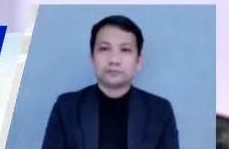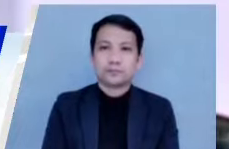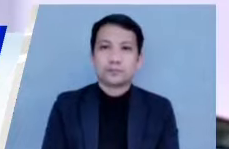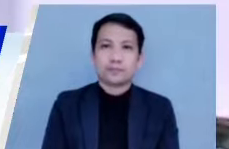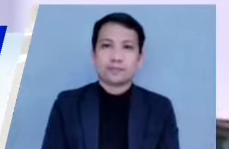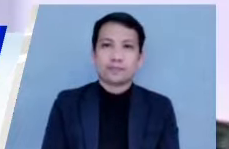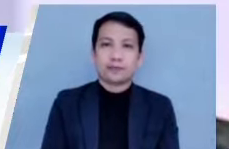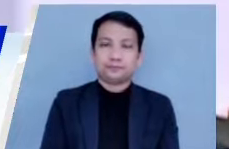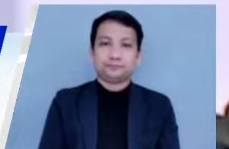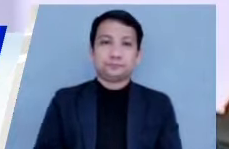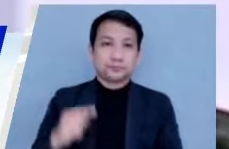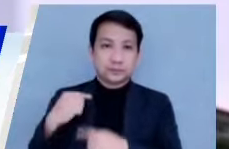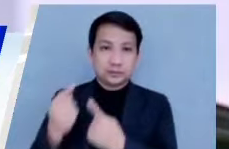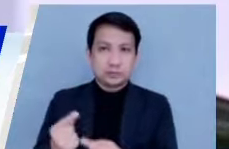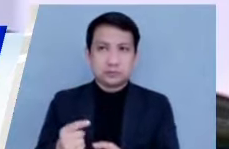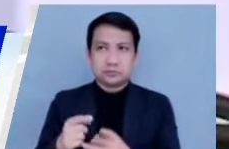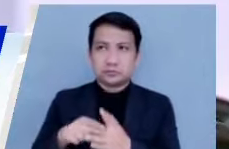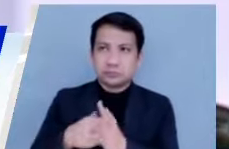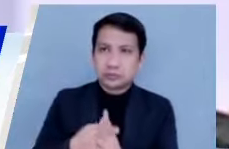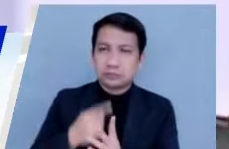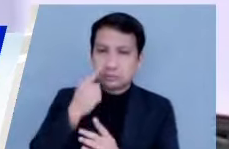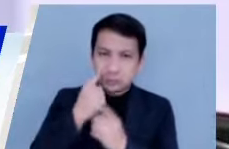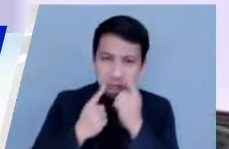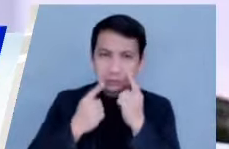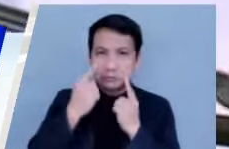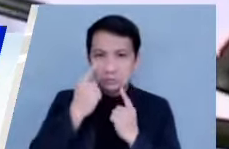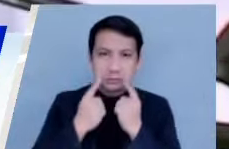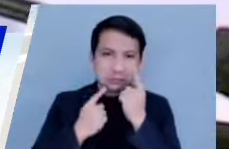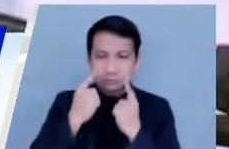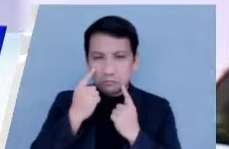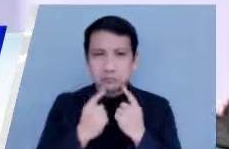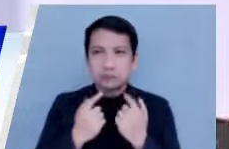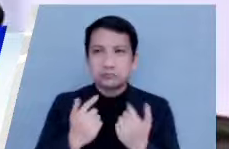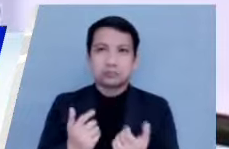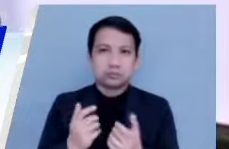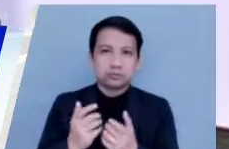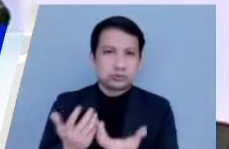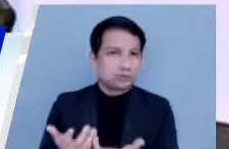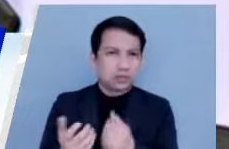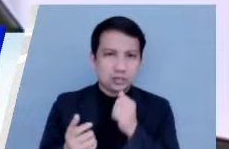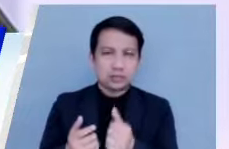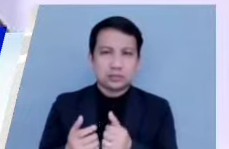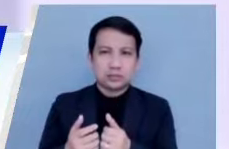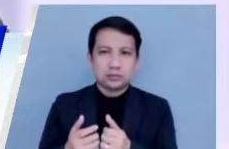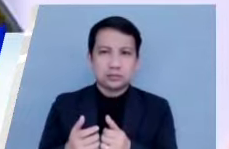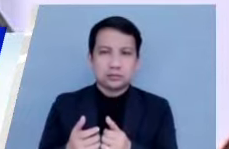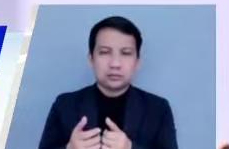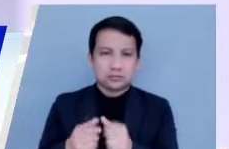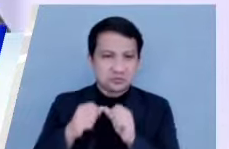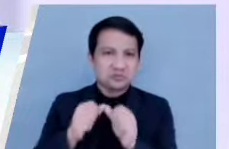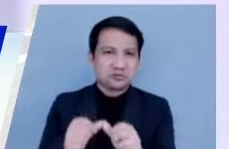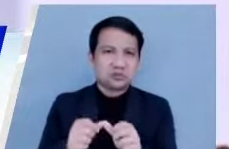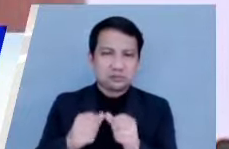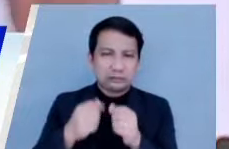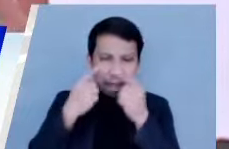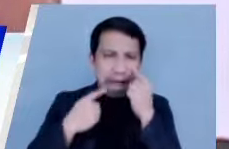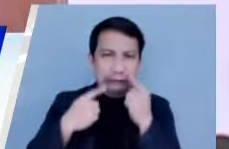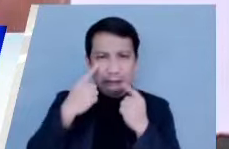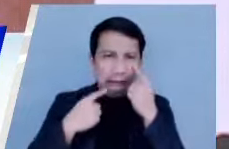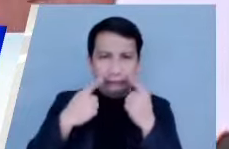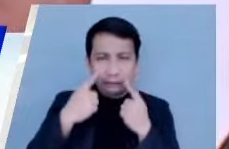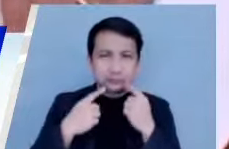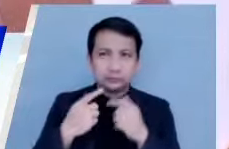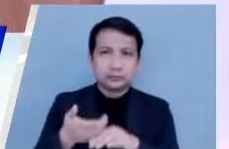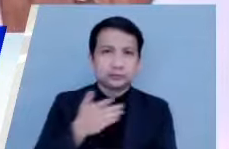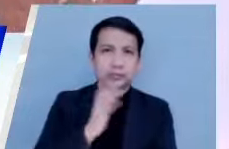Nagsimula na siya umiyak, nang umiyak. Tapos ayaw na niya, hindi na siya tumitigil sa kakaiyak niya tulad nung nangyari